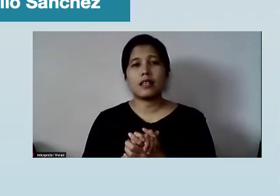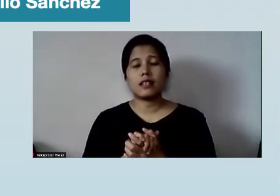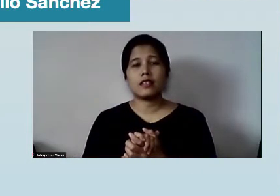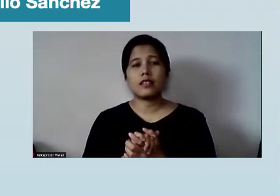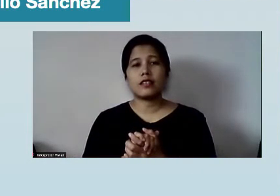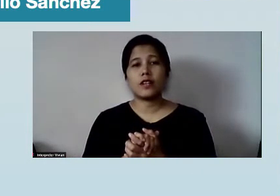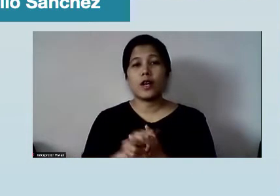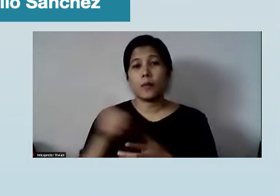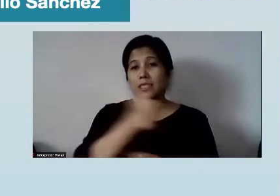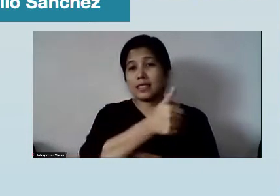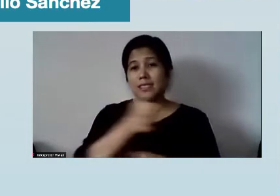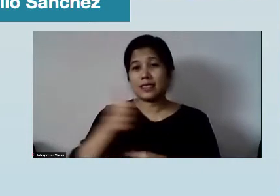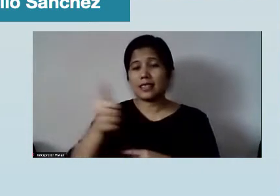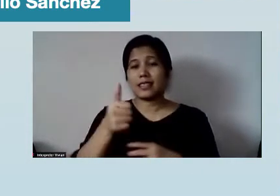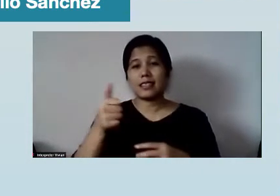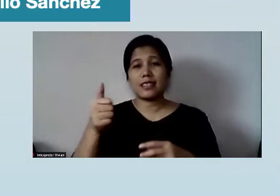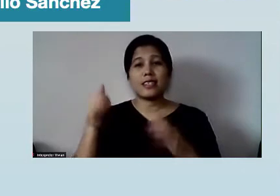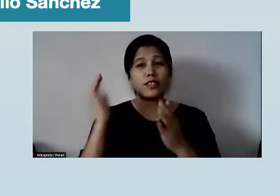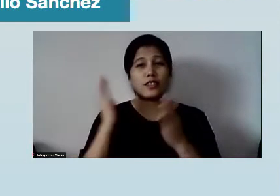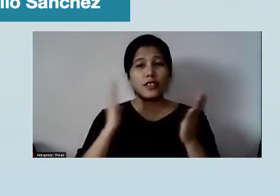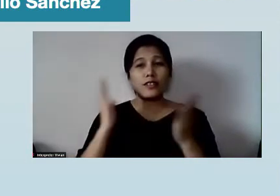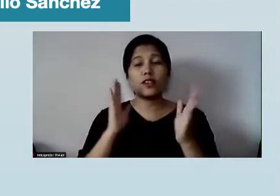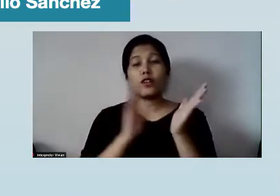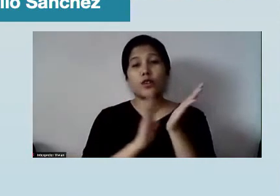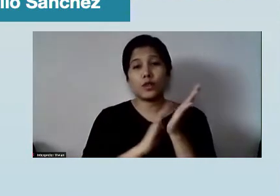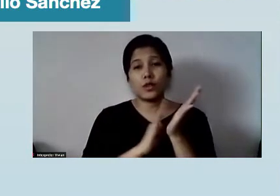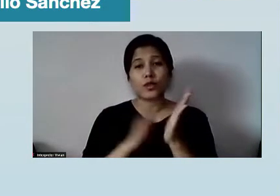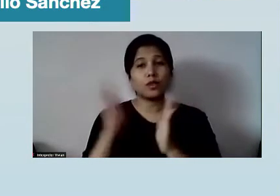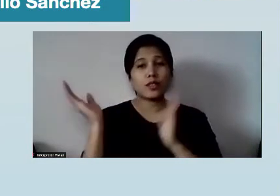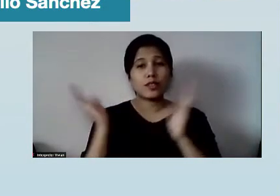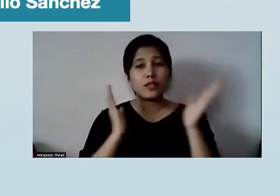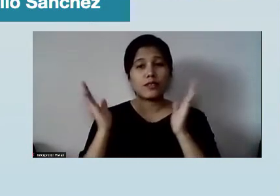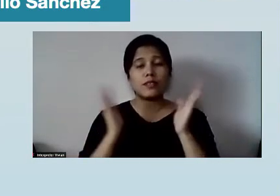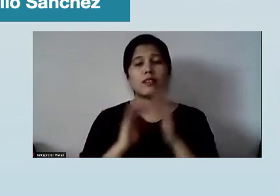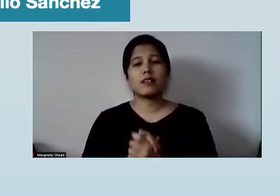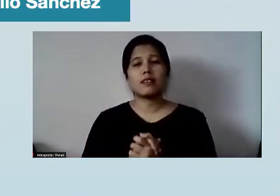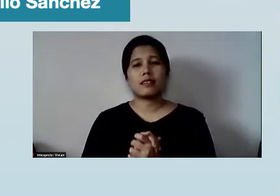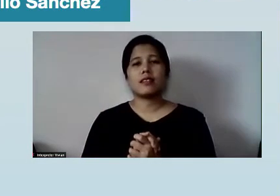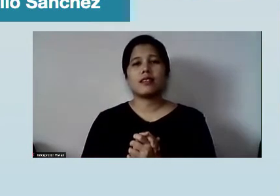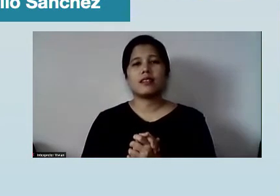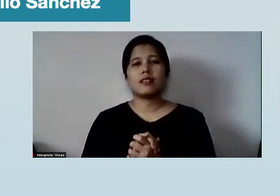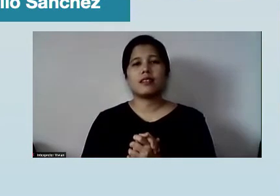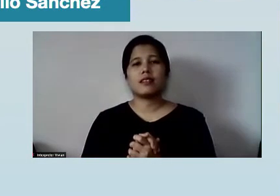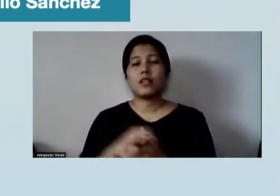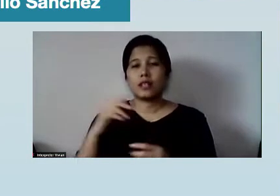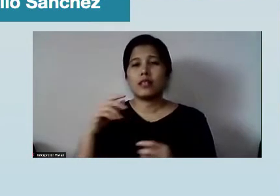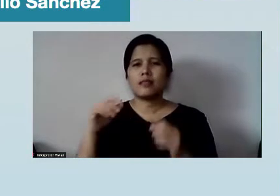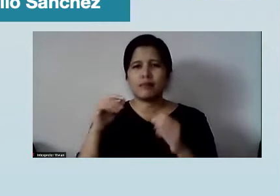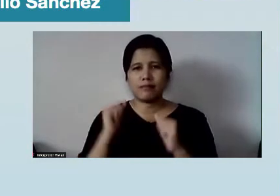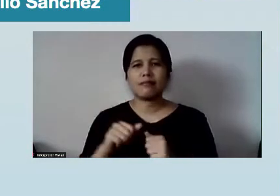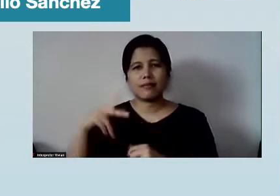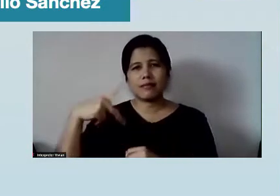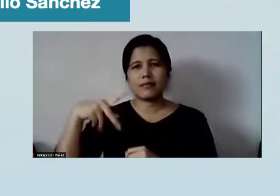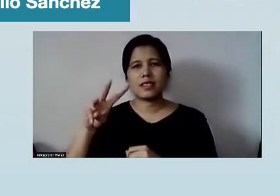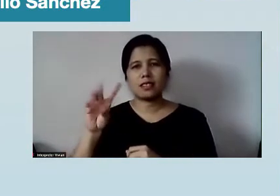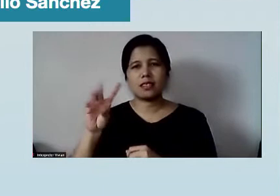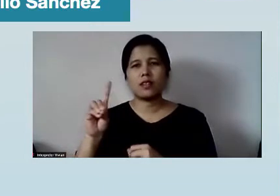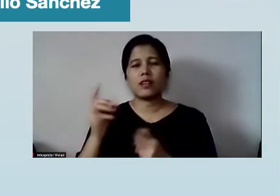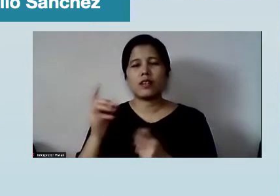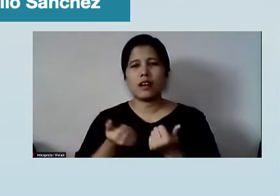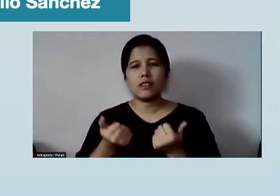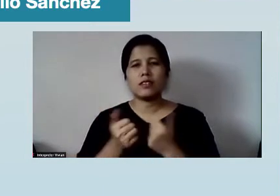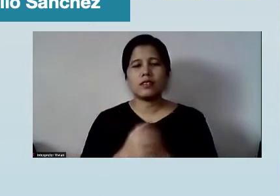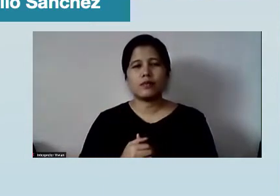shuttle services, yung mga school Seattle services, entitled dyan mga PWD students pag sumakay